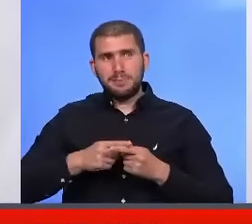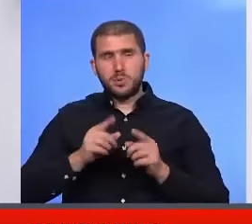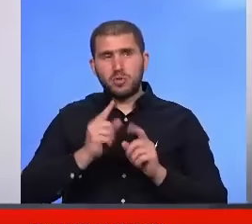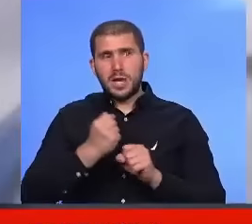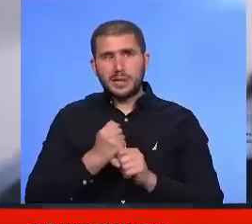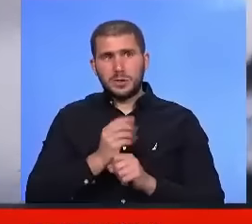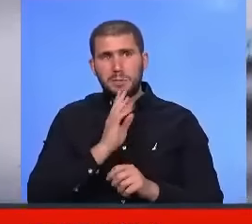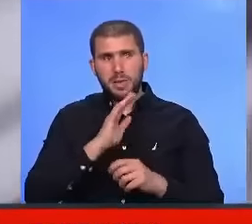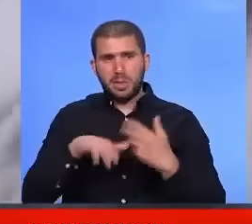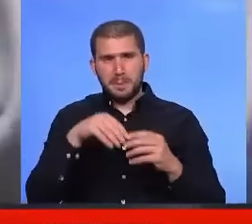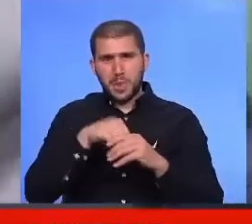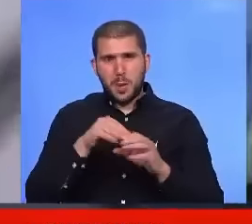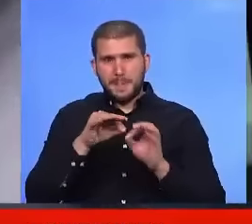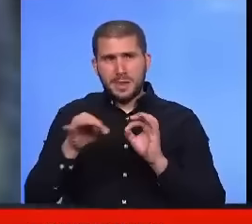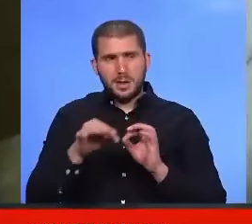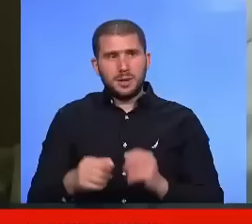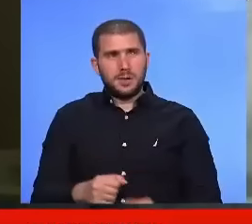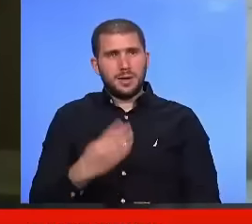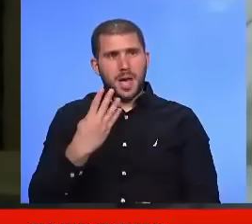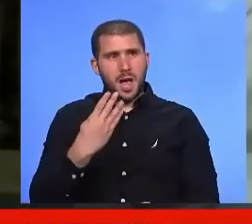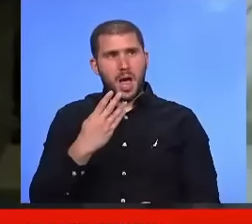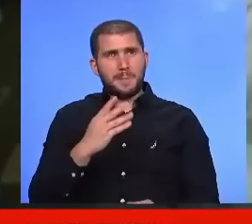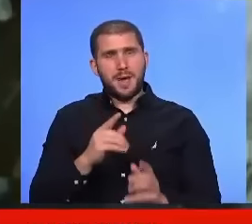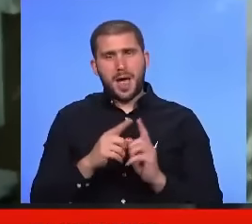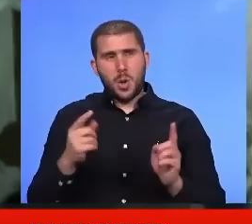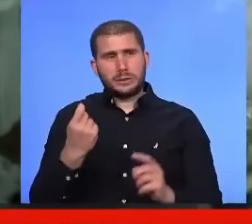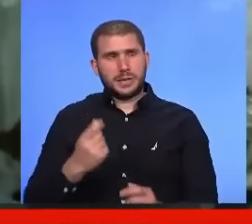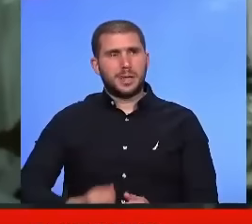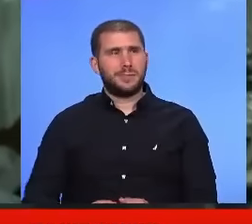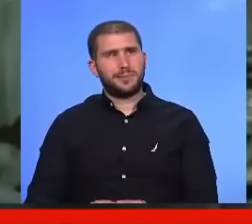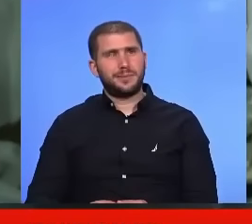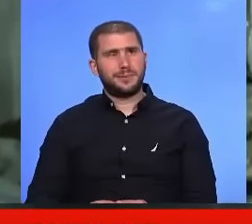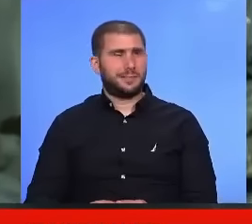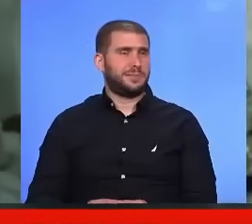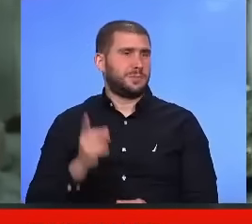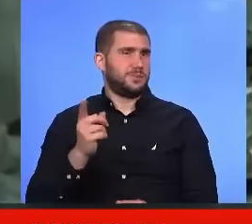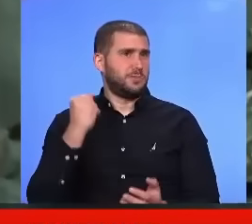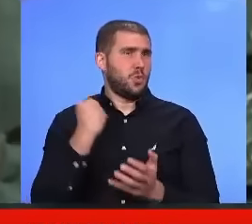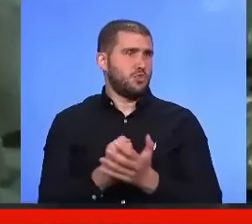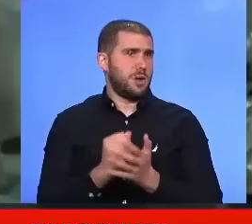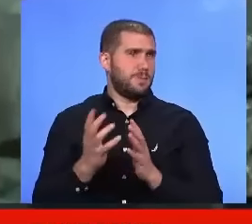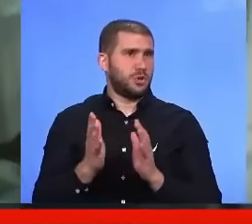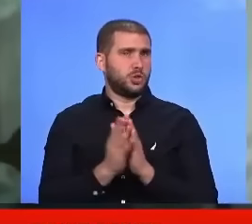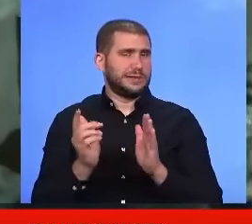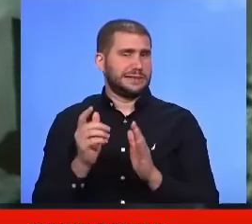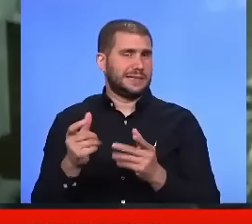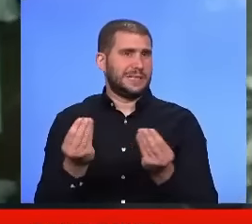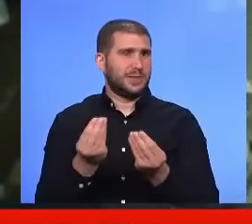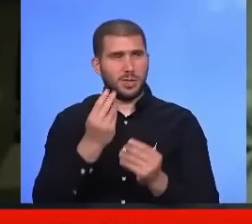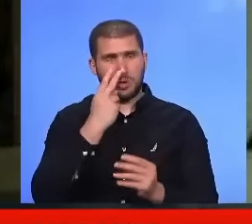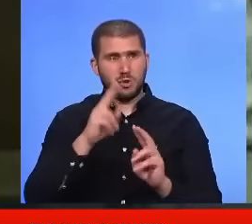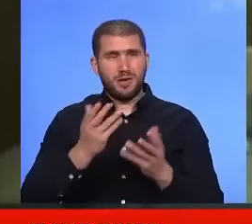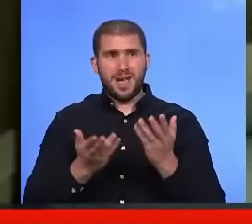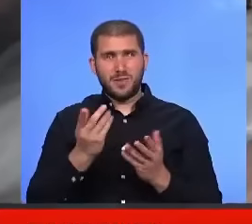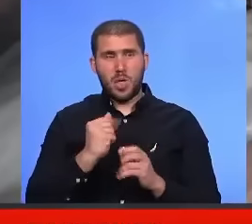סלט מטבוחה בתוך המידות. הארבע טיפה יותר ארוך. זהו, מאושר, פחות או יותר. 16 יחידות, ראינו שיש הבדל, לא